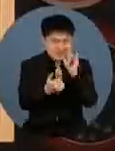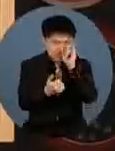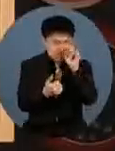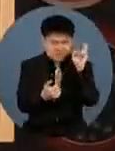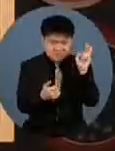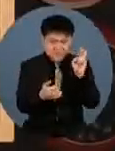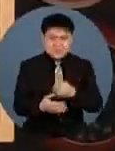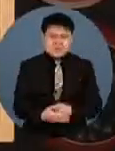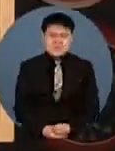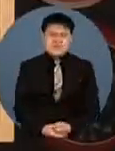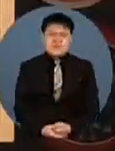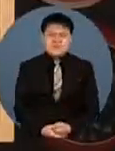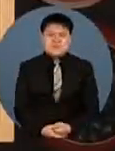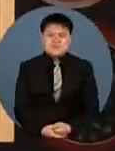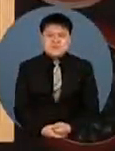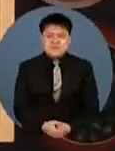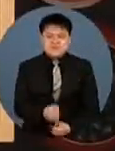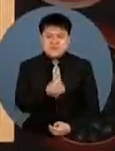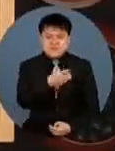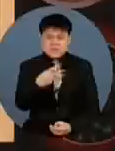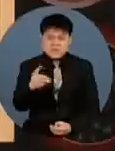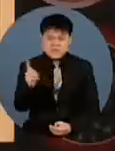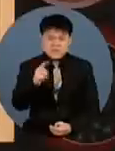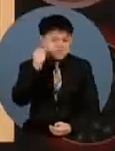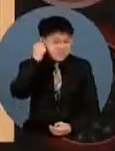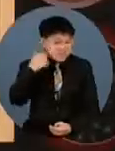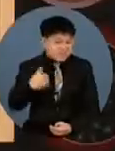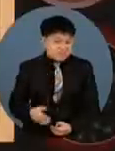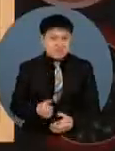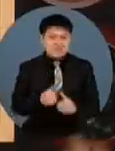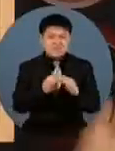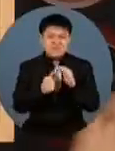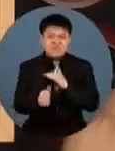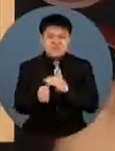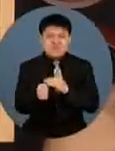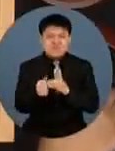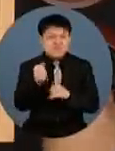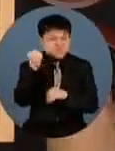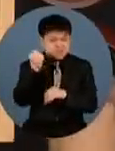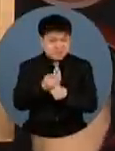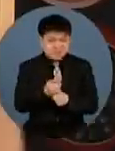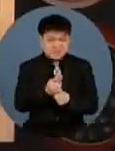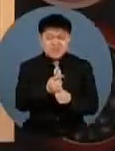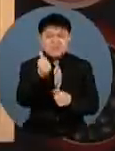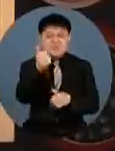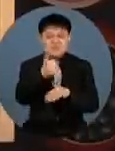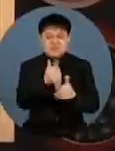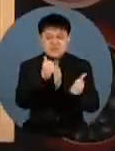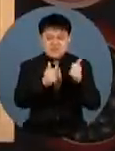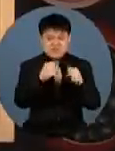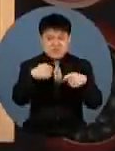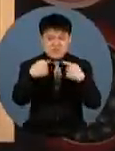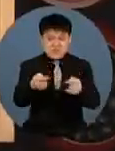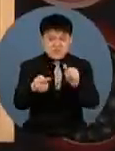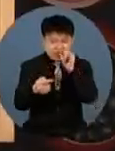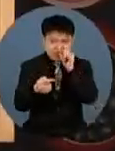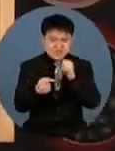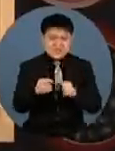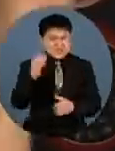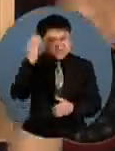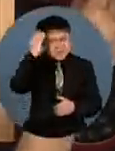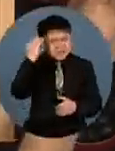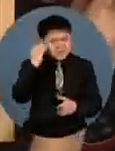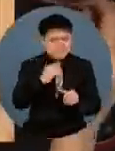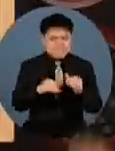사람이죠. 삼성화재는 이미 중국 선수끼리 결승이 남아있고요. 네, 조금은 더 분발을 해야 될 것 같습니다.